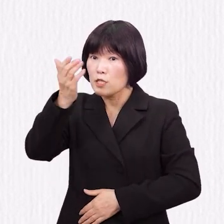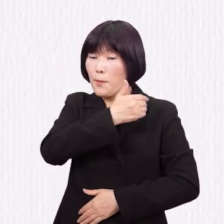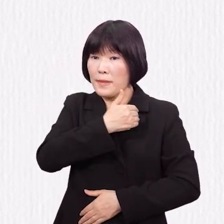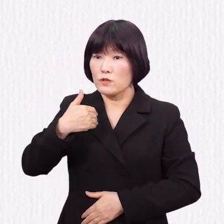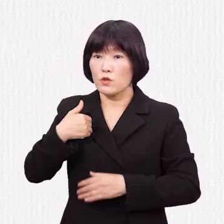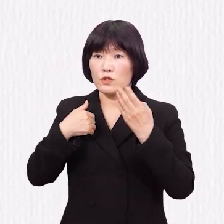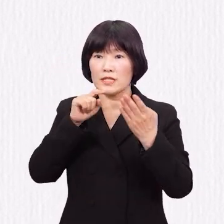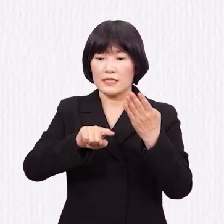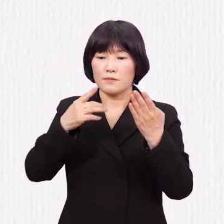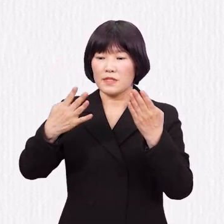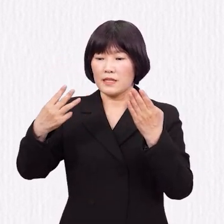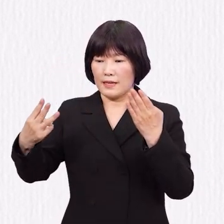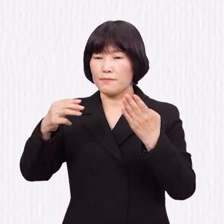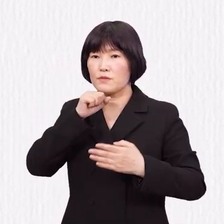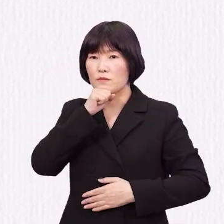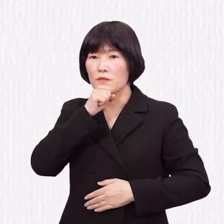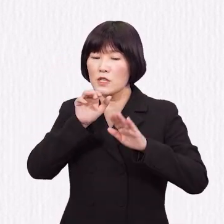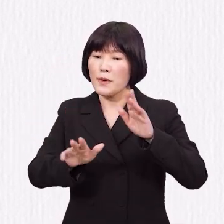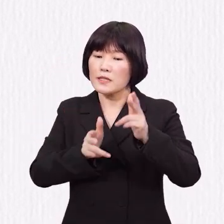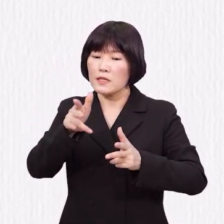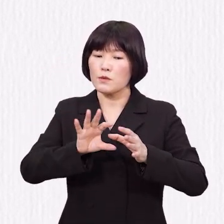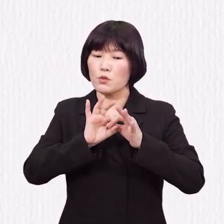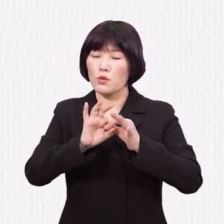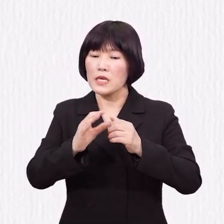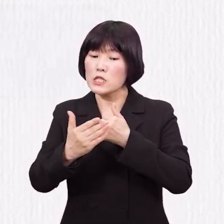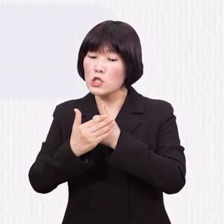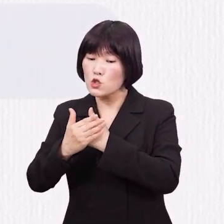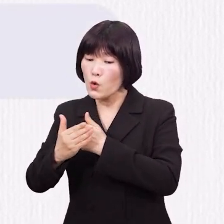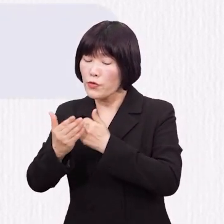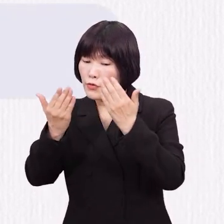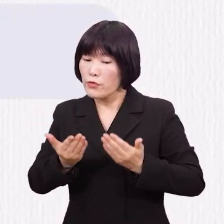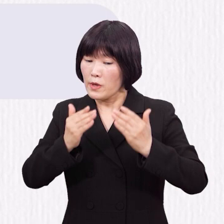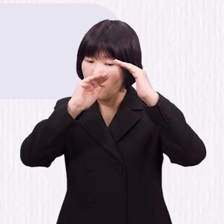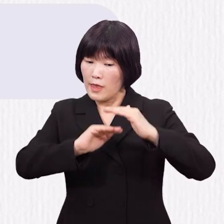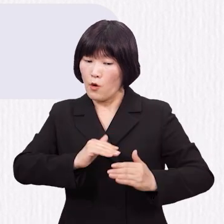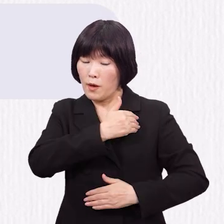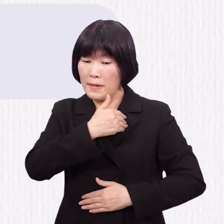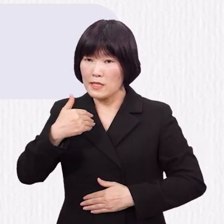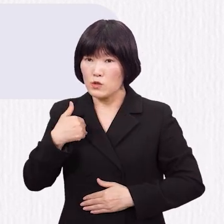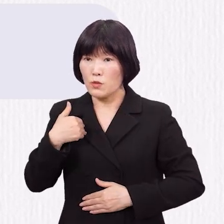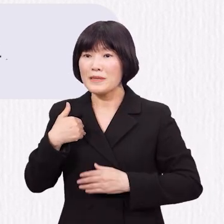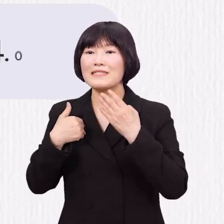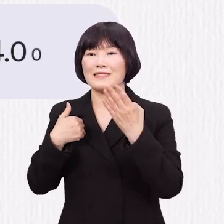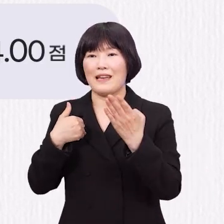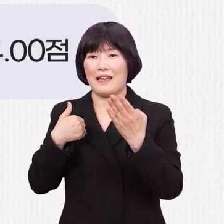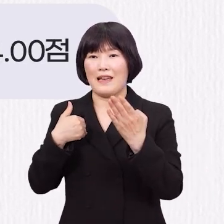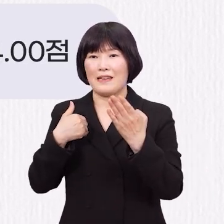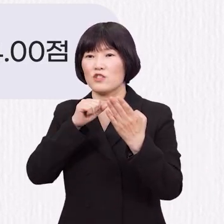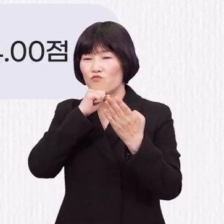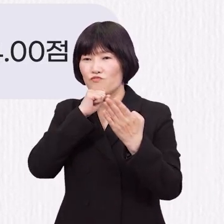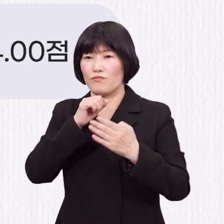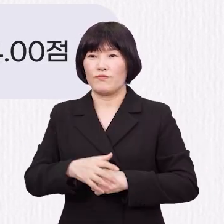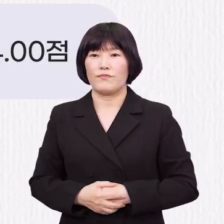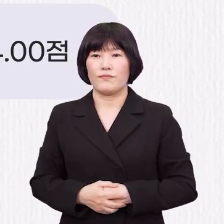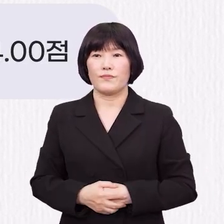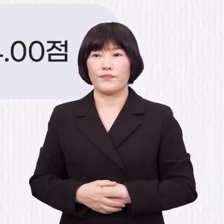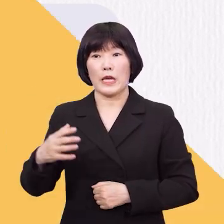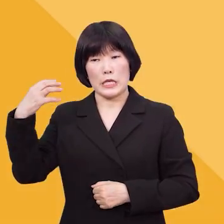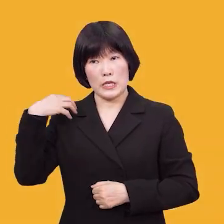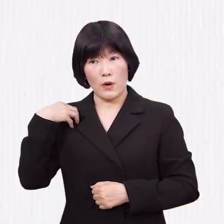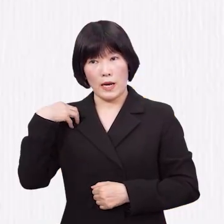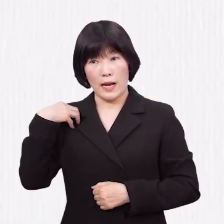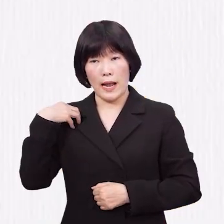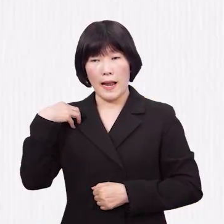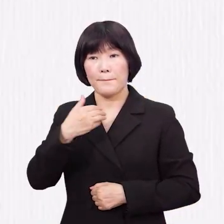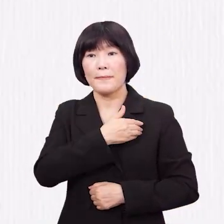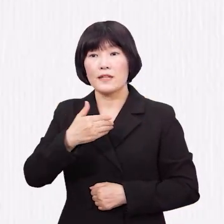향상되었는지에 대한 만족도 4.43점, 본사업을 통해 지원받는 내용에 대한 만족도 4점을 받았습니다.